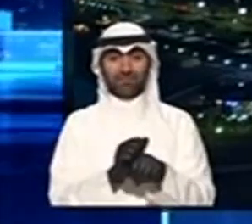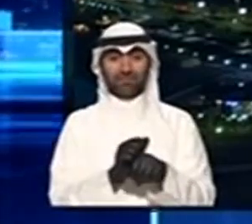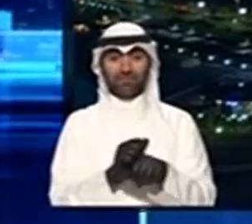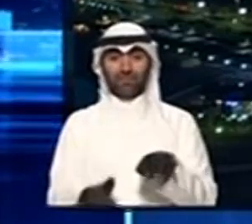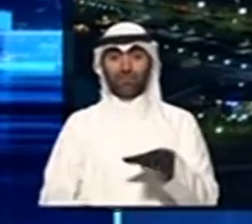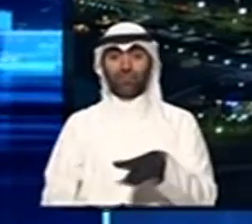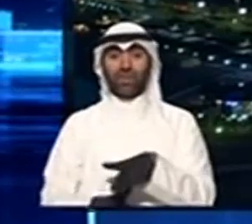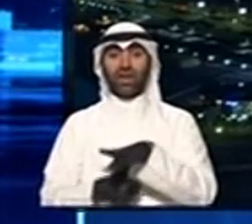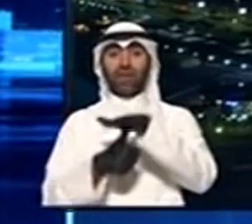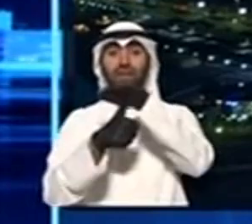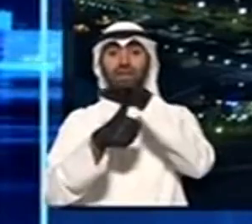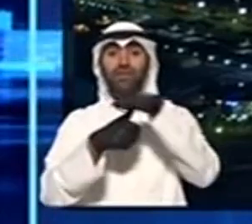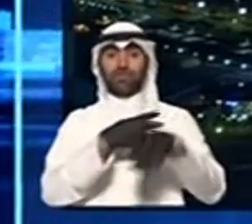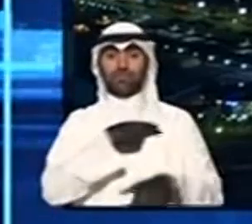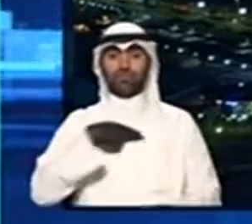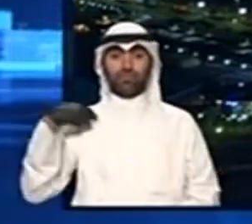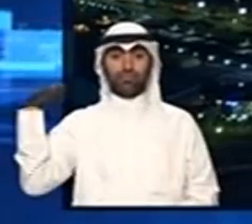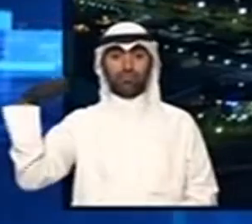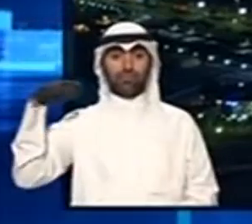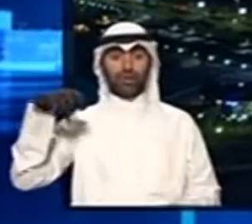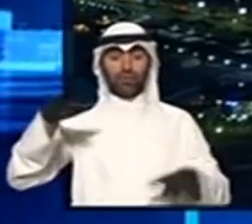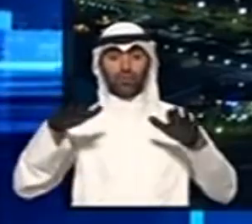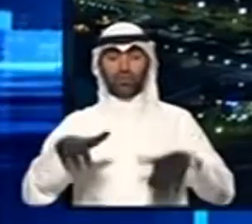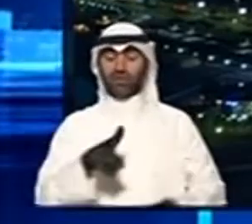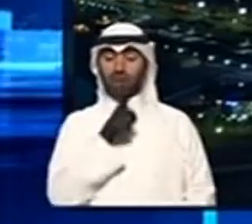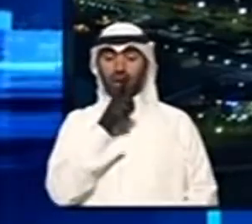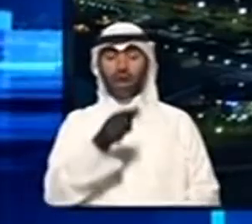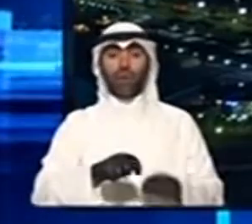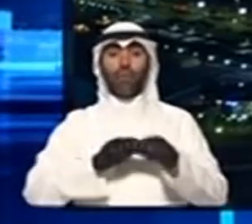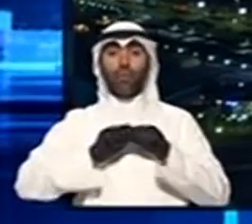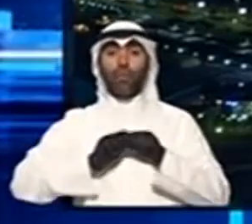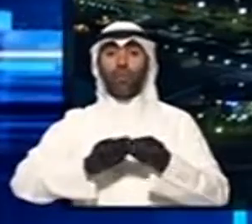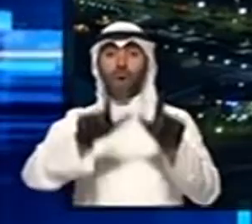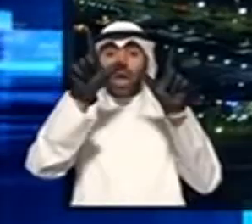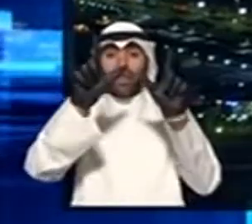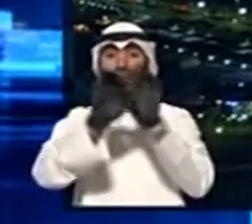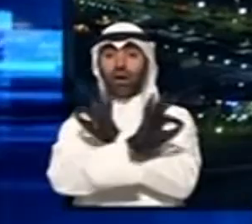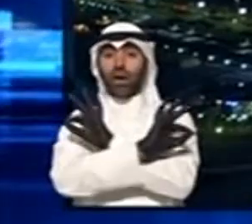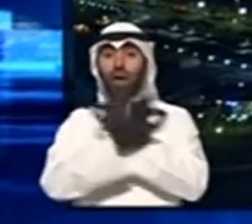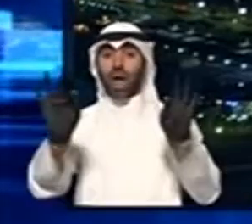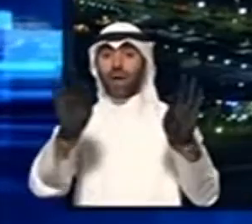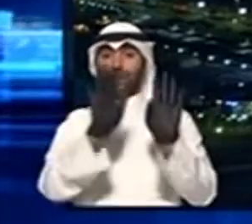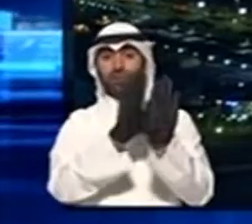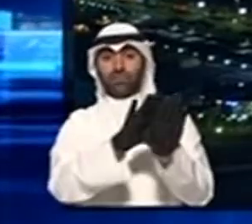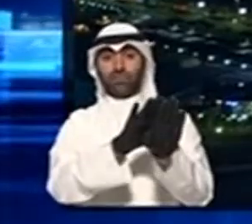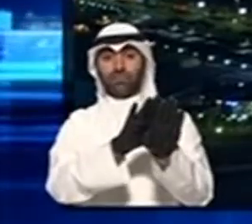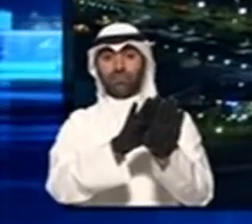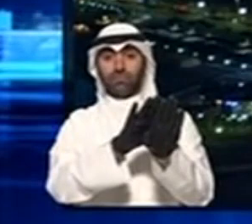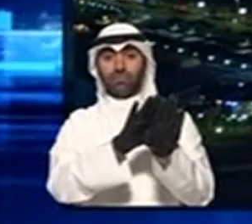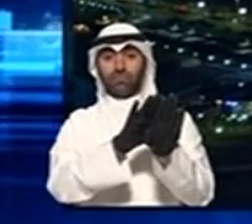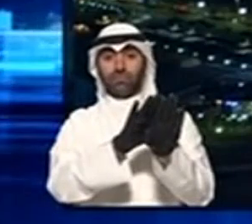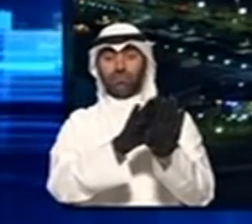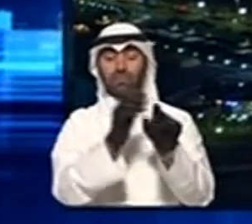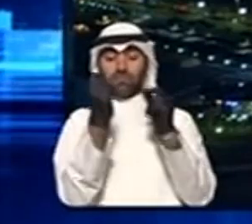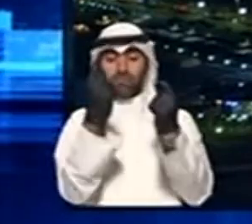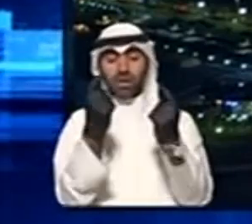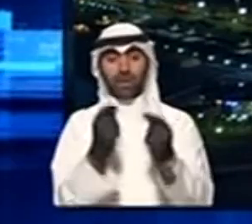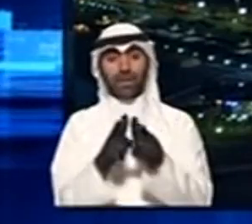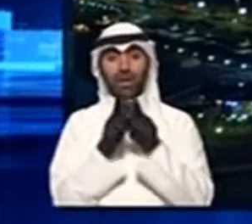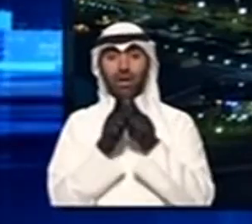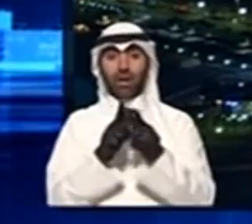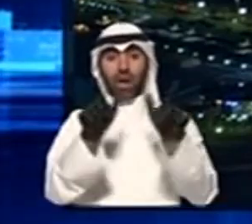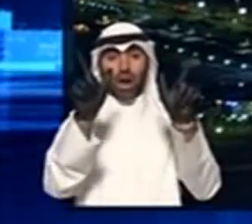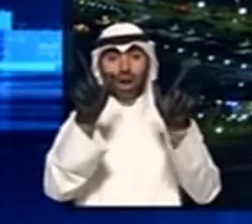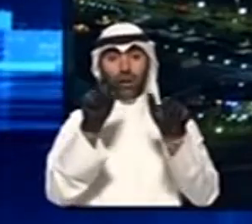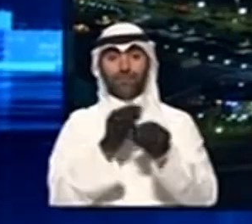العالمي وقال أن الالتزام بالتعليمات هو الفيصل بين نجاح الخطة أو تأخرها.